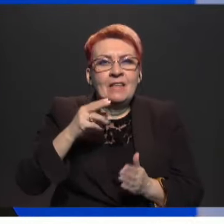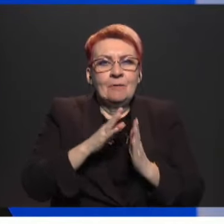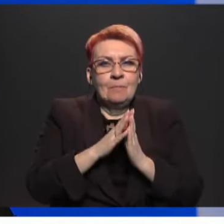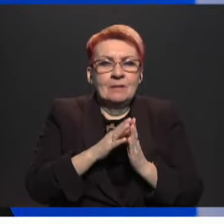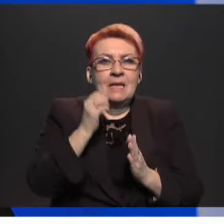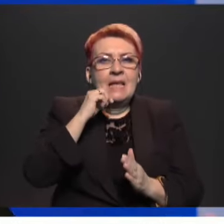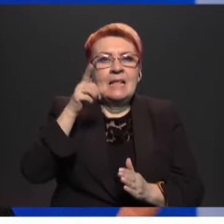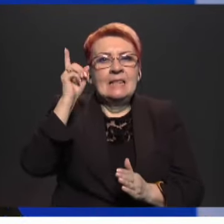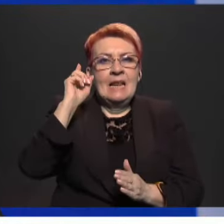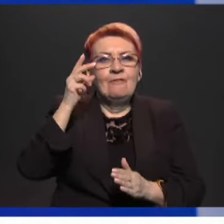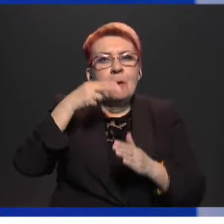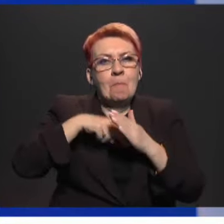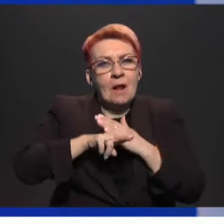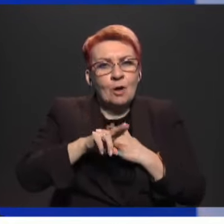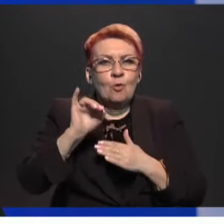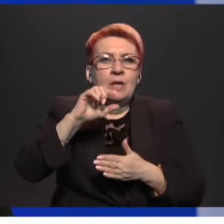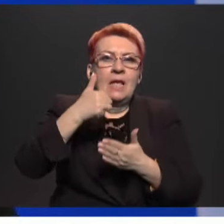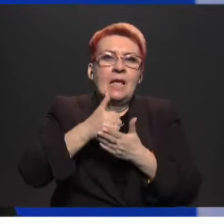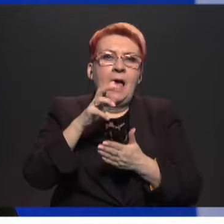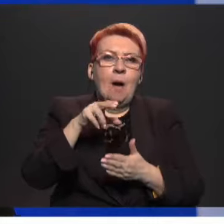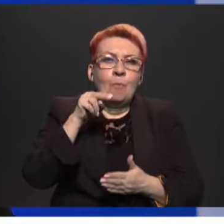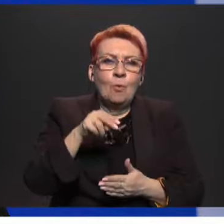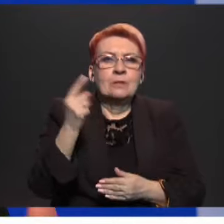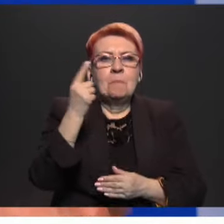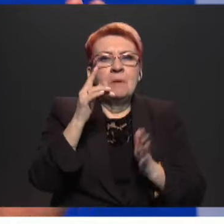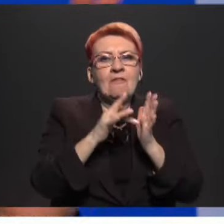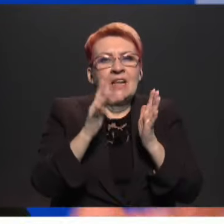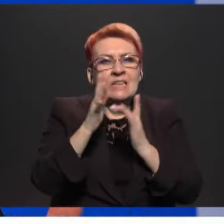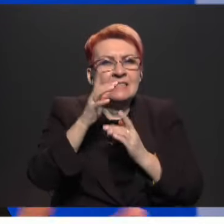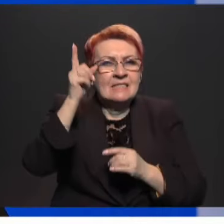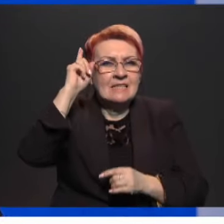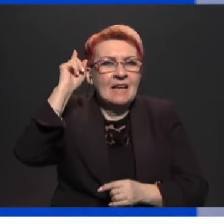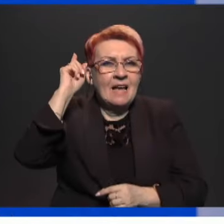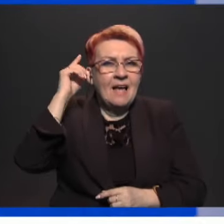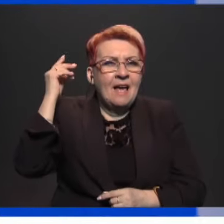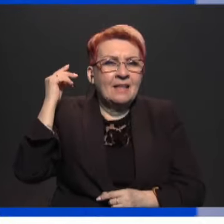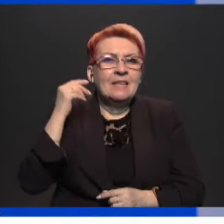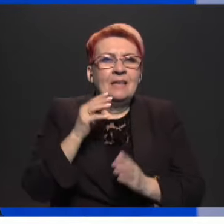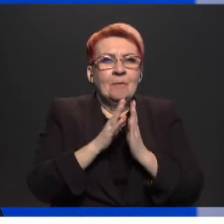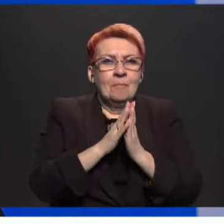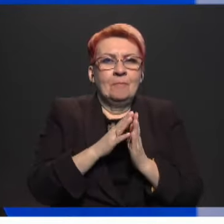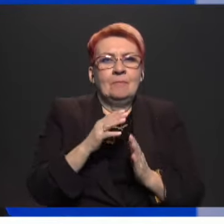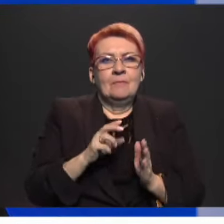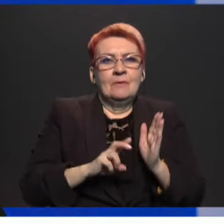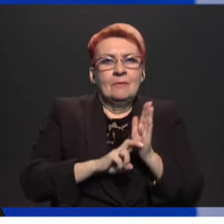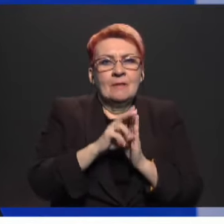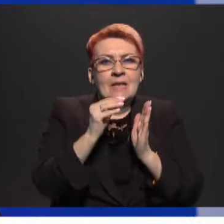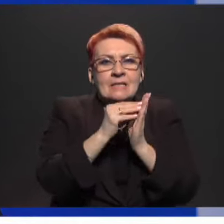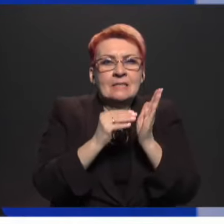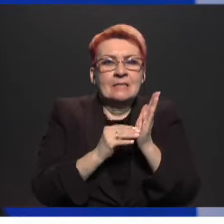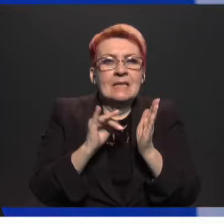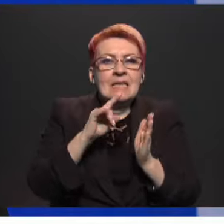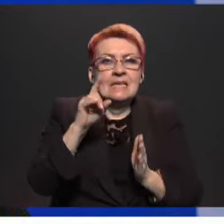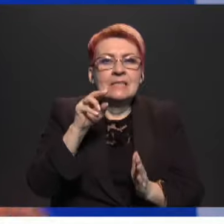и древние пророки, и апостолы, и первые христиане, и большинство, большая часть богослужения православной церкви составлена именно из